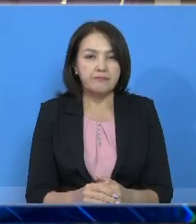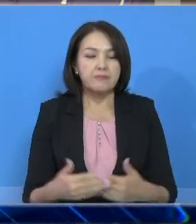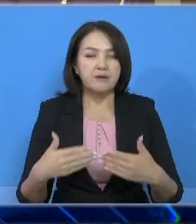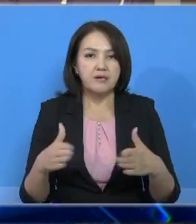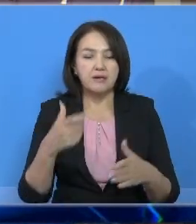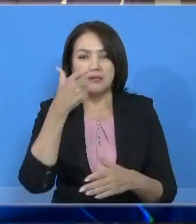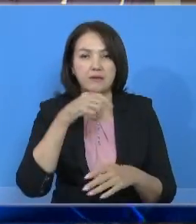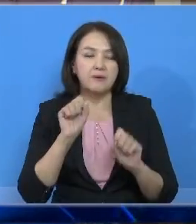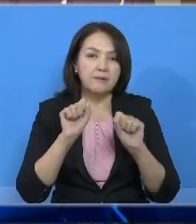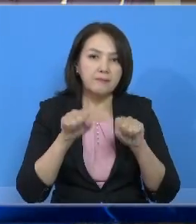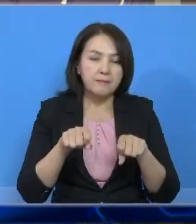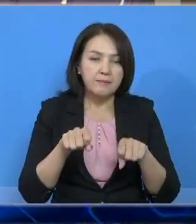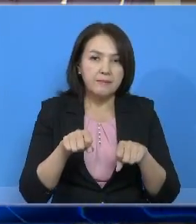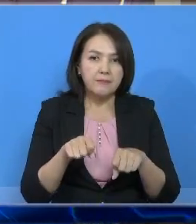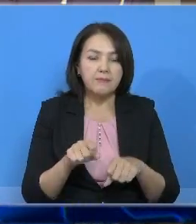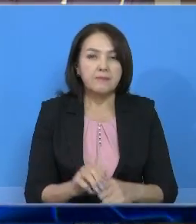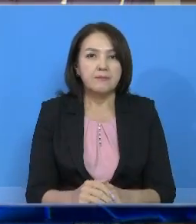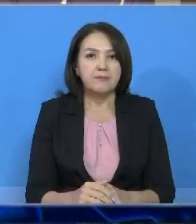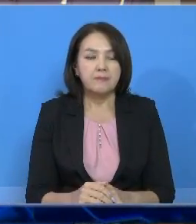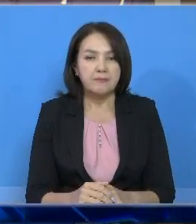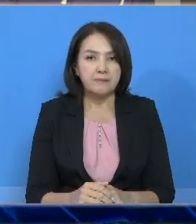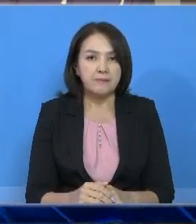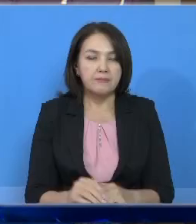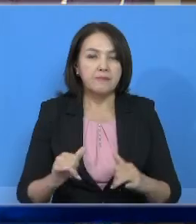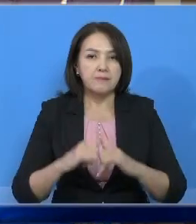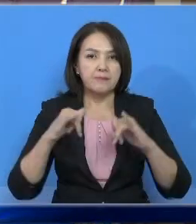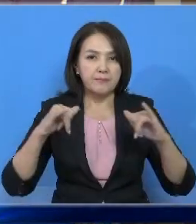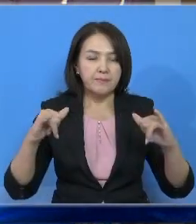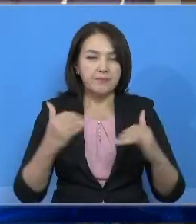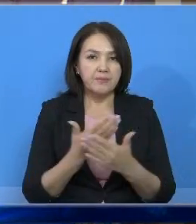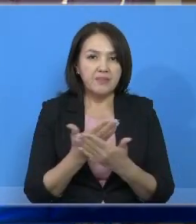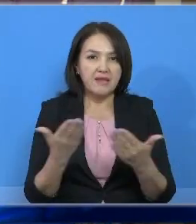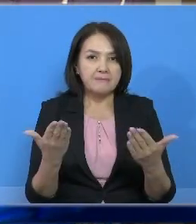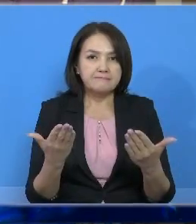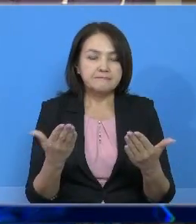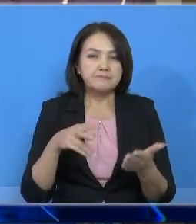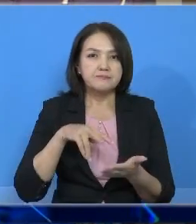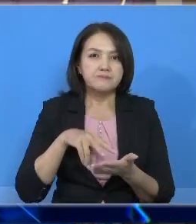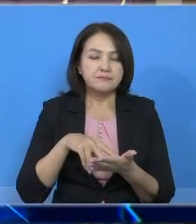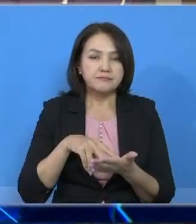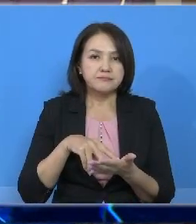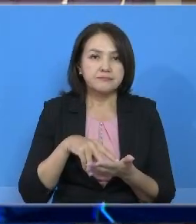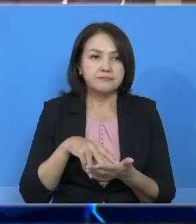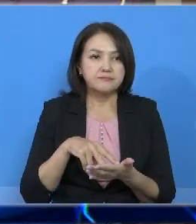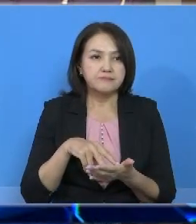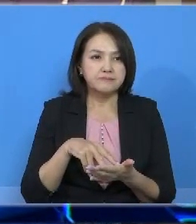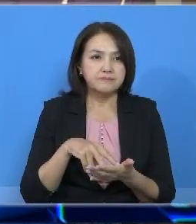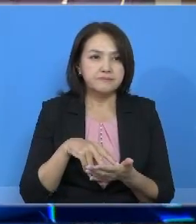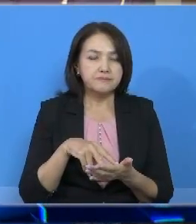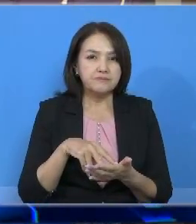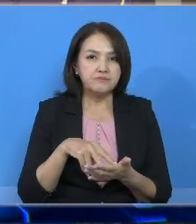раскрывали свои возможности, чтобы они развивались и становились как бы